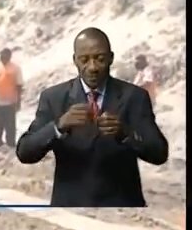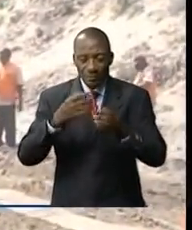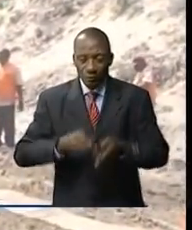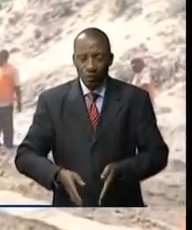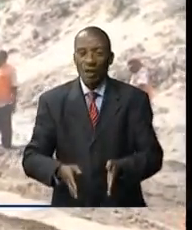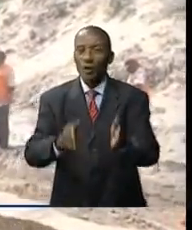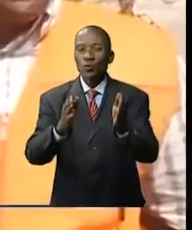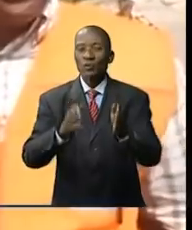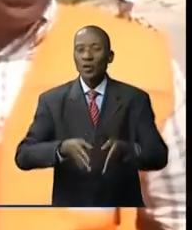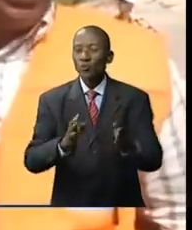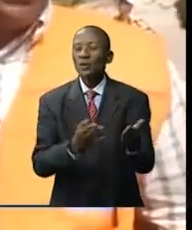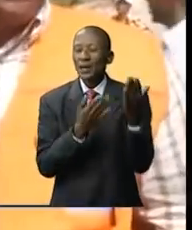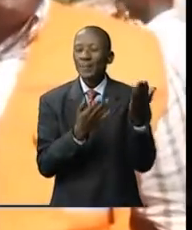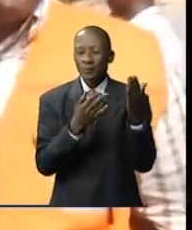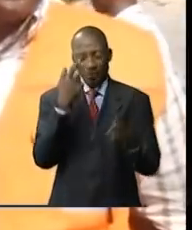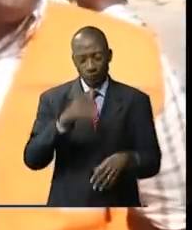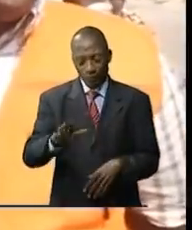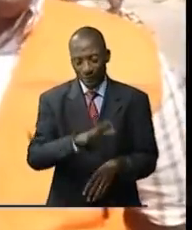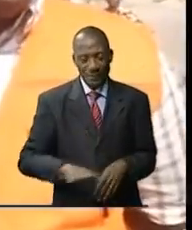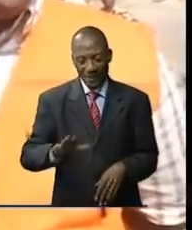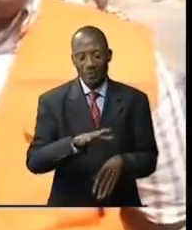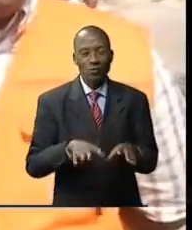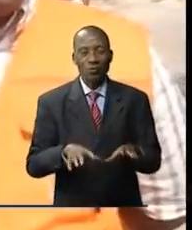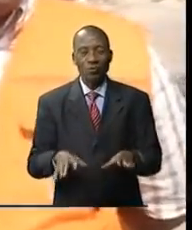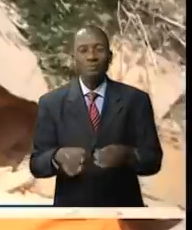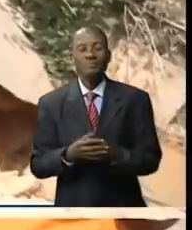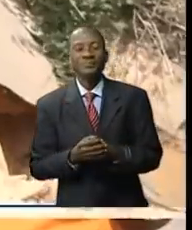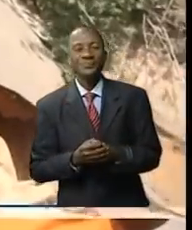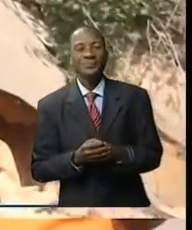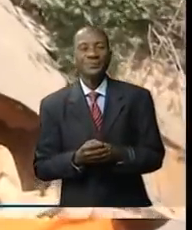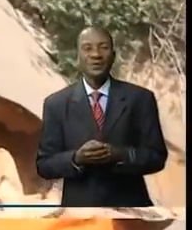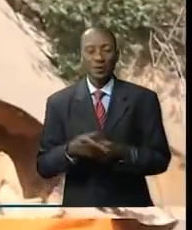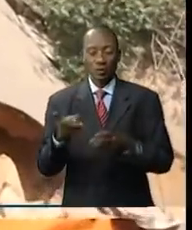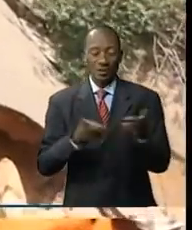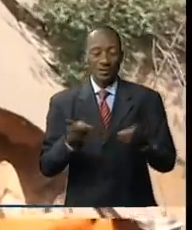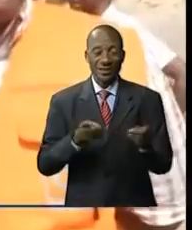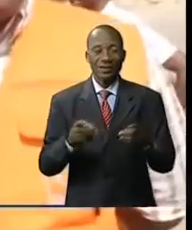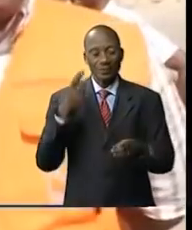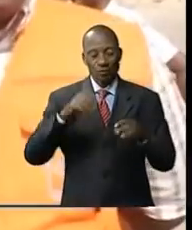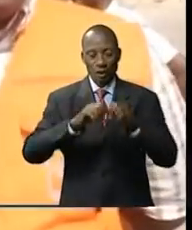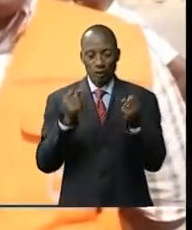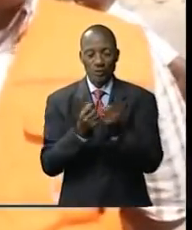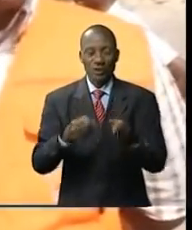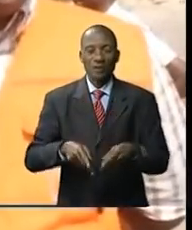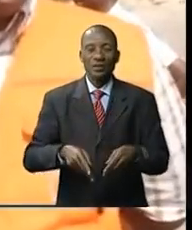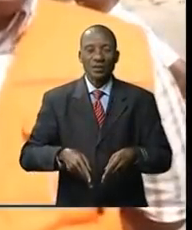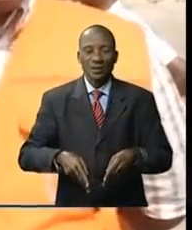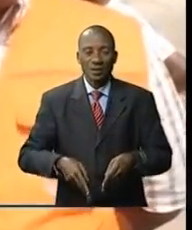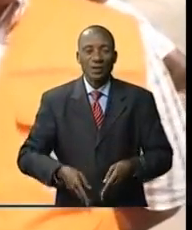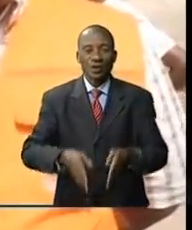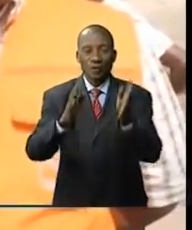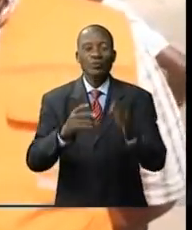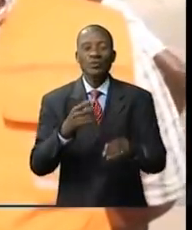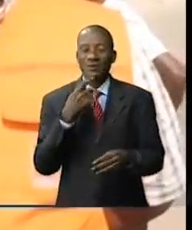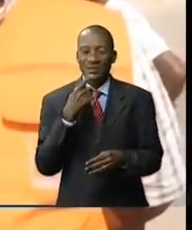caractère national. Donc il y avait une forte pluie diluvienne qui a fait le charriage des matériaux et qui a causé des